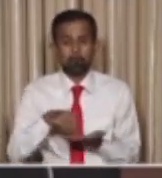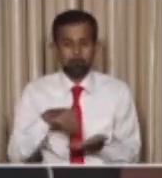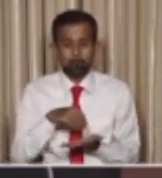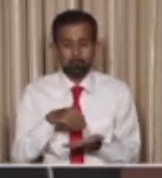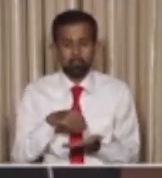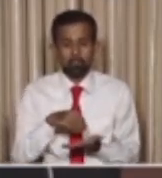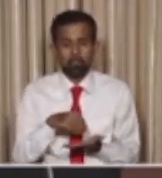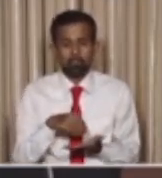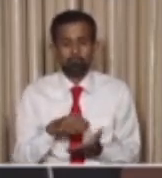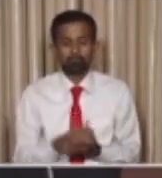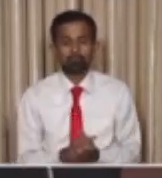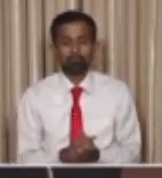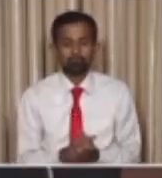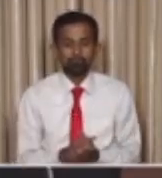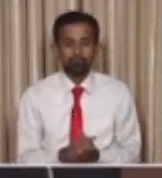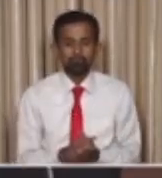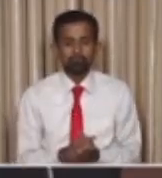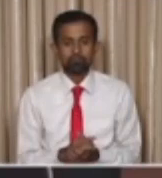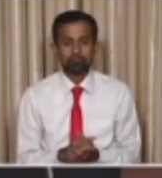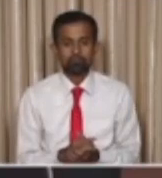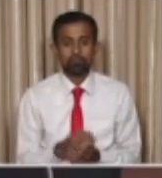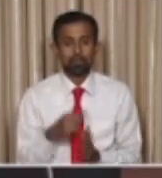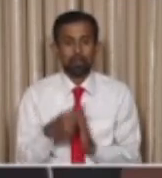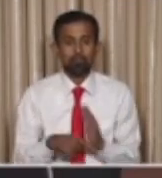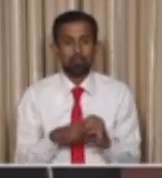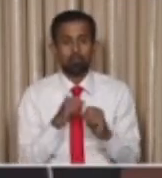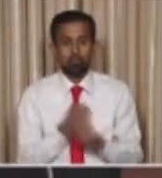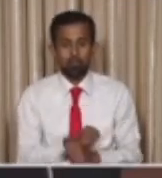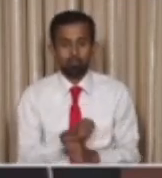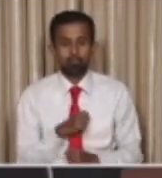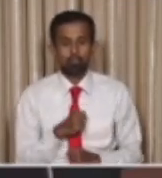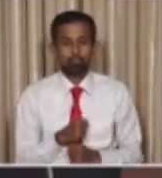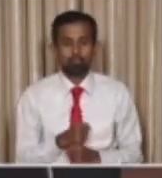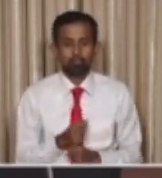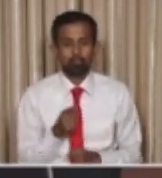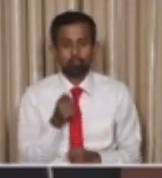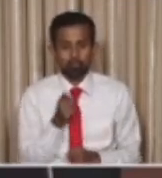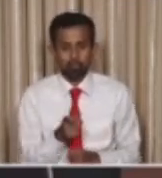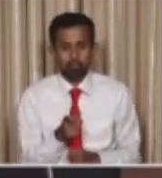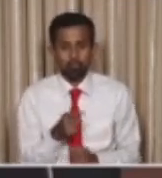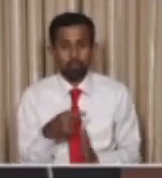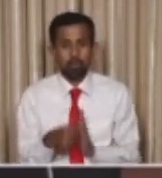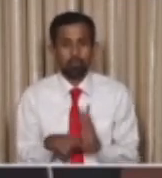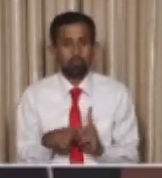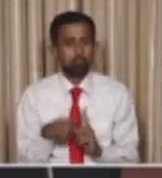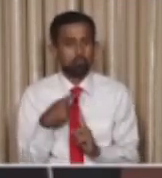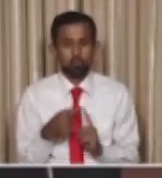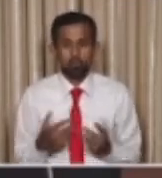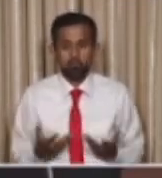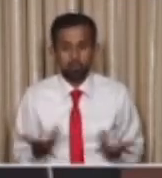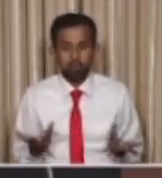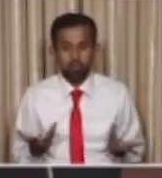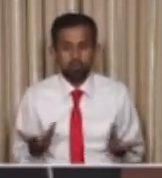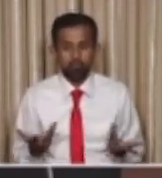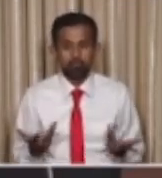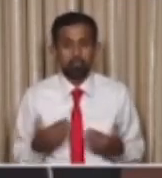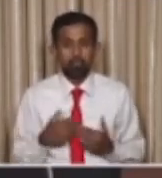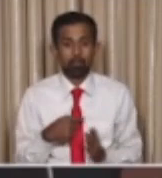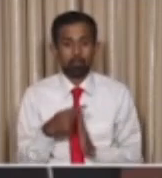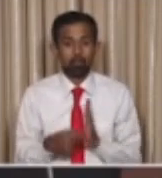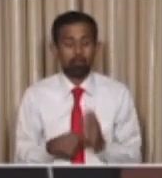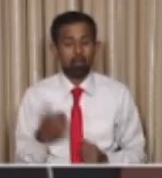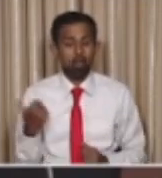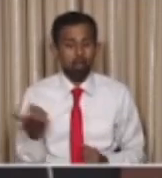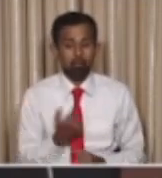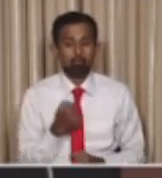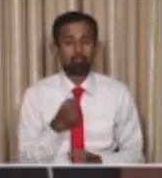මේක තමයි තත්ත්වේ. ඉතින් රට බංකොලොත් කරපු ආණ්ඩුවකට මේ රට ගොඩ ගන්න බෑ. අද අපි රටට අලුත් ආණ්ඩුවක්